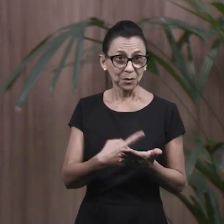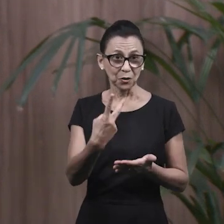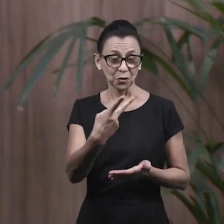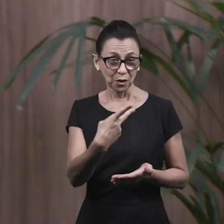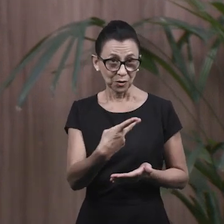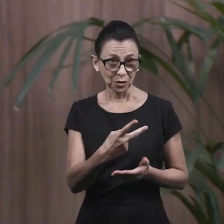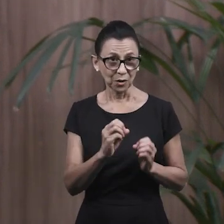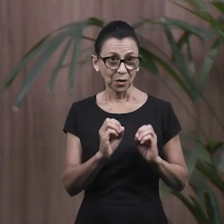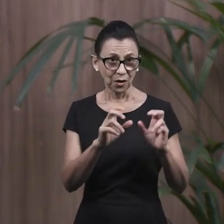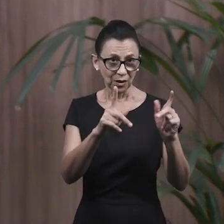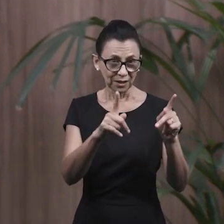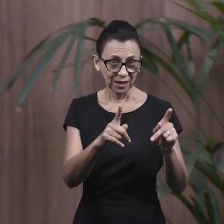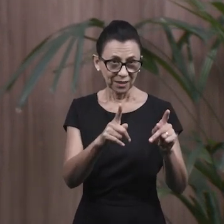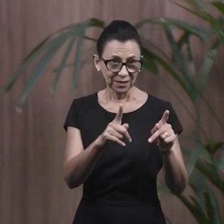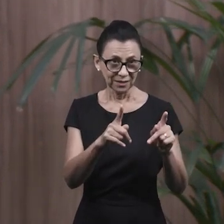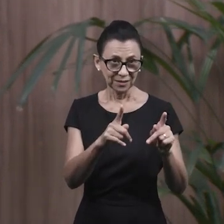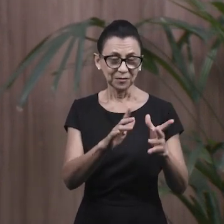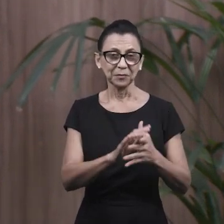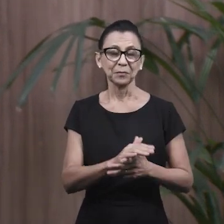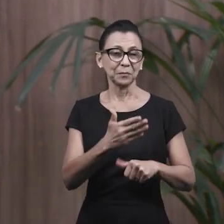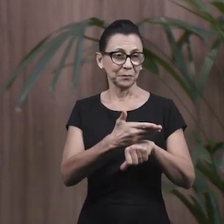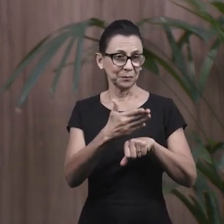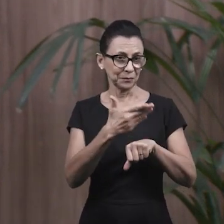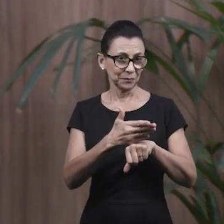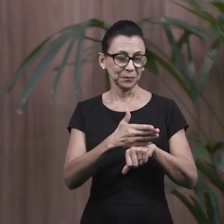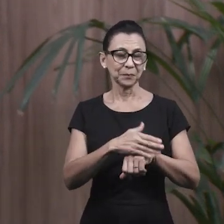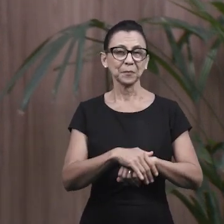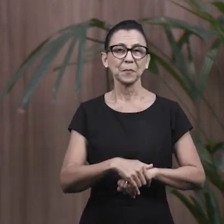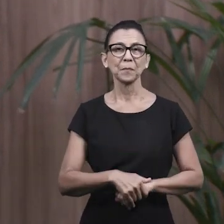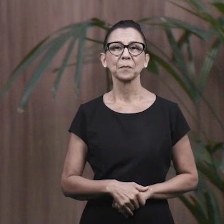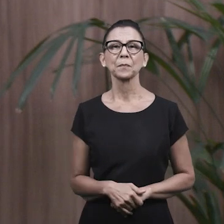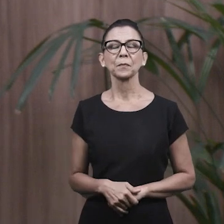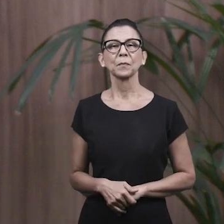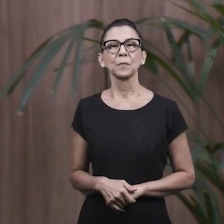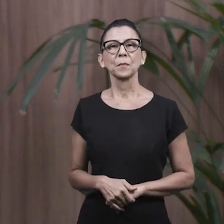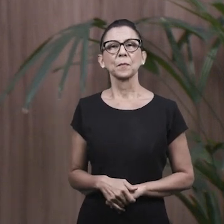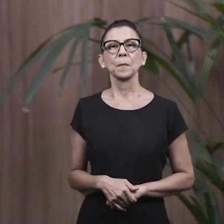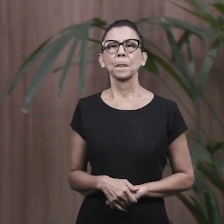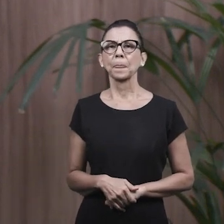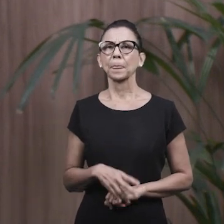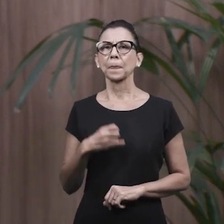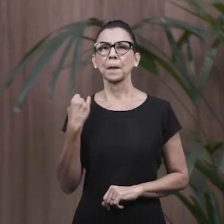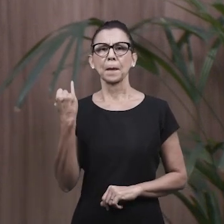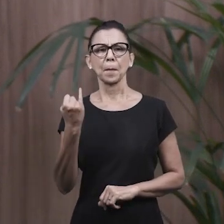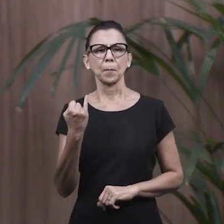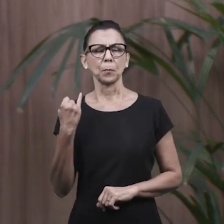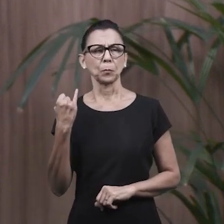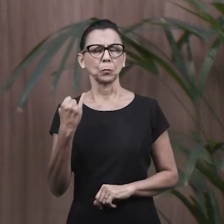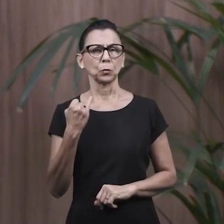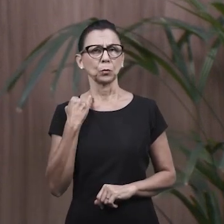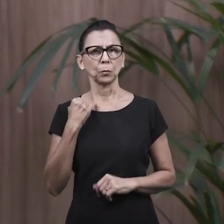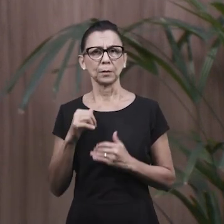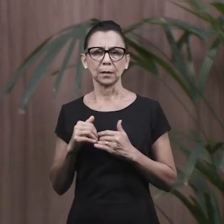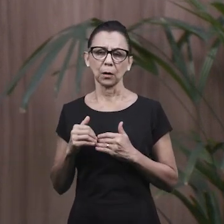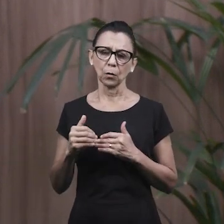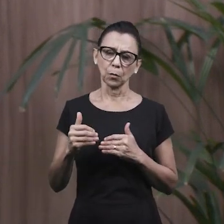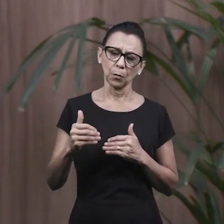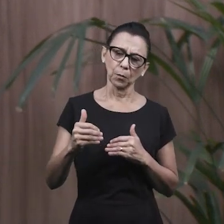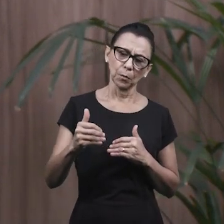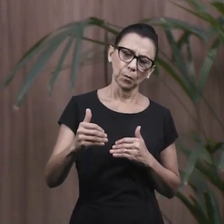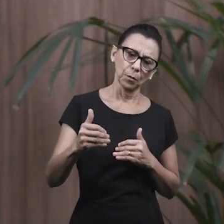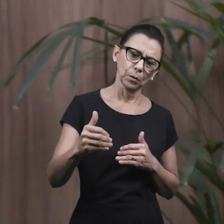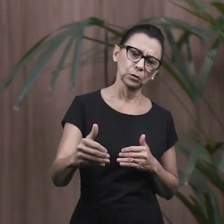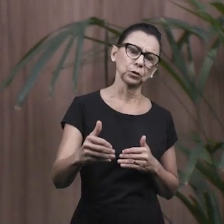où elle puisse pratiquer cela. La, la récurrence et la constance contribuent afin qu'une activité